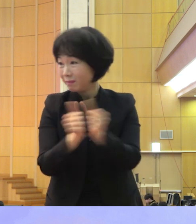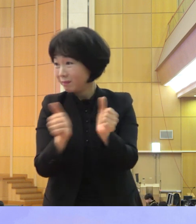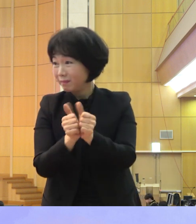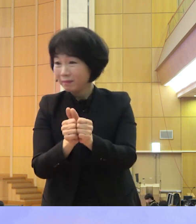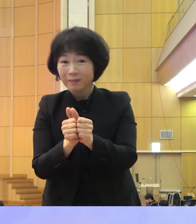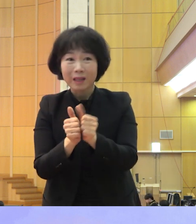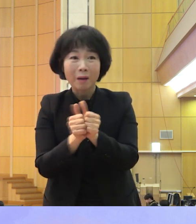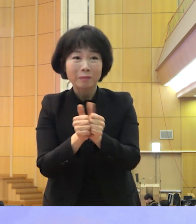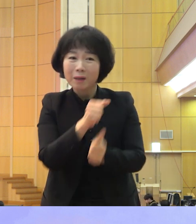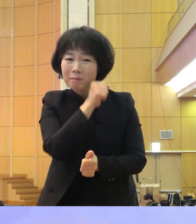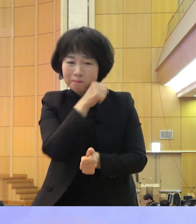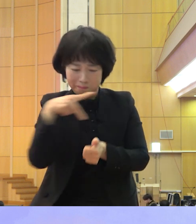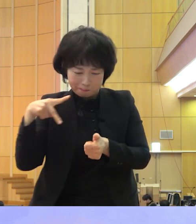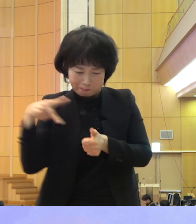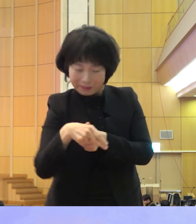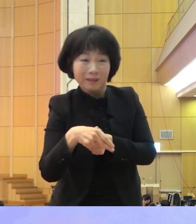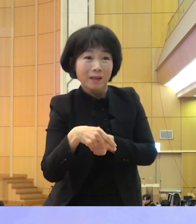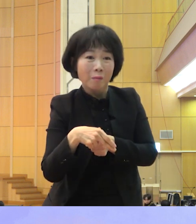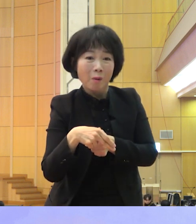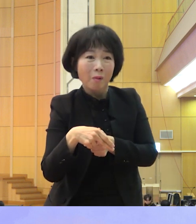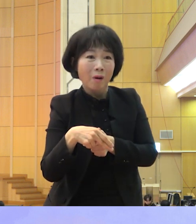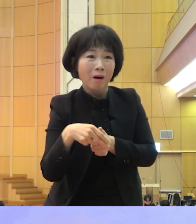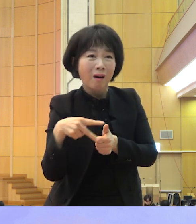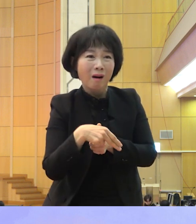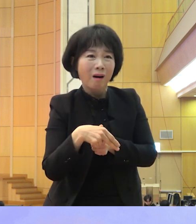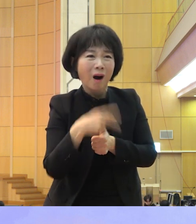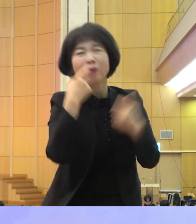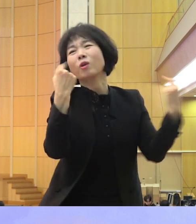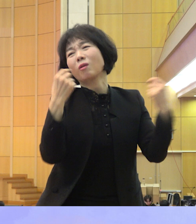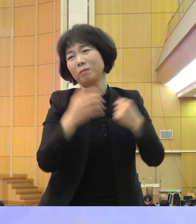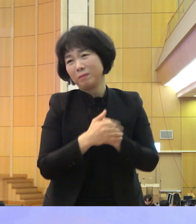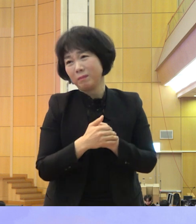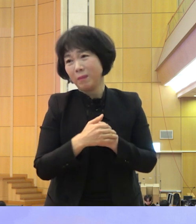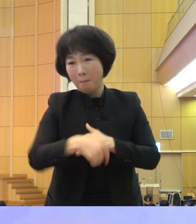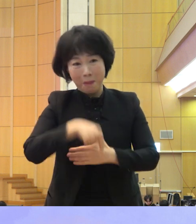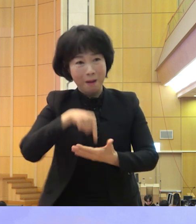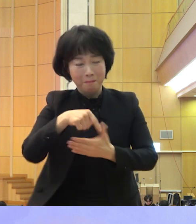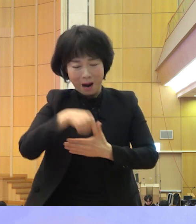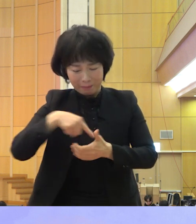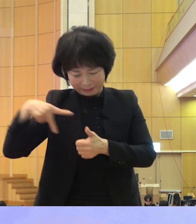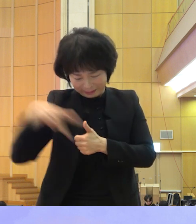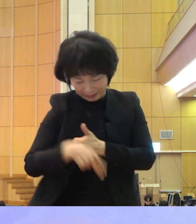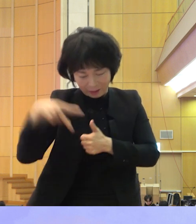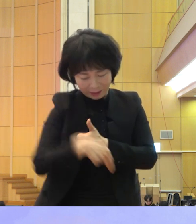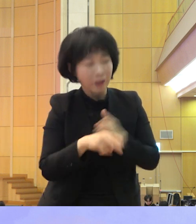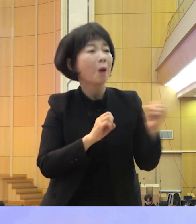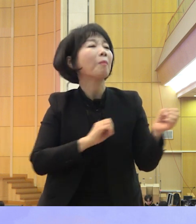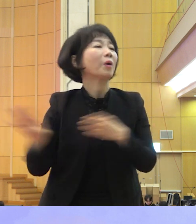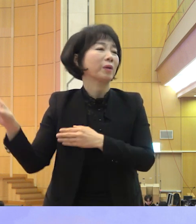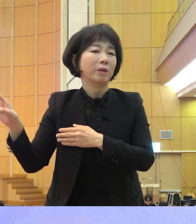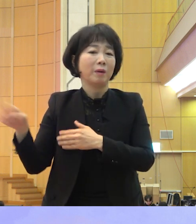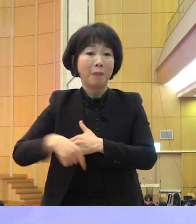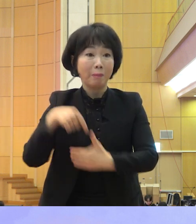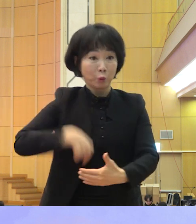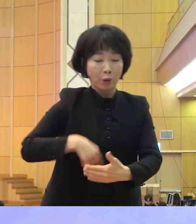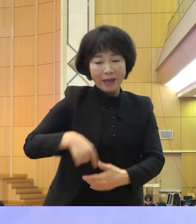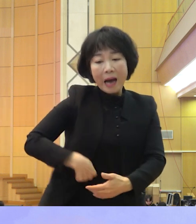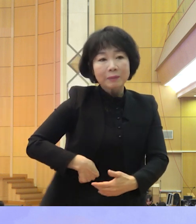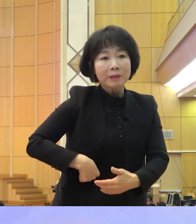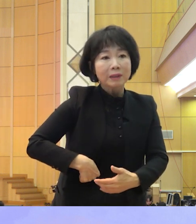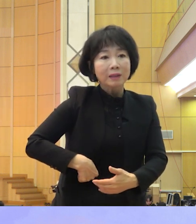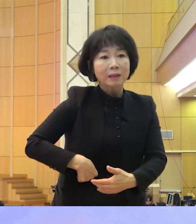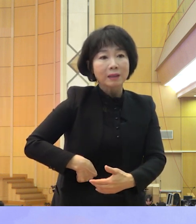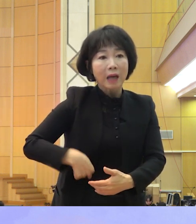나면요, 겉에 걸 잘라내면요 속의 것이 딱 나타나는 것처럼 진짜 이 속에 양심이라고 하는,